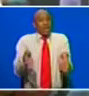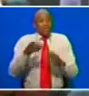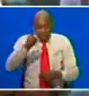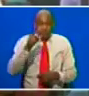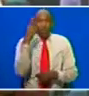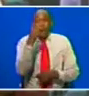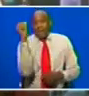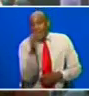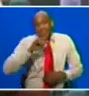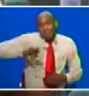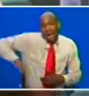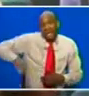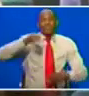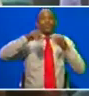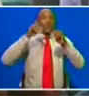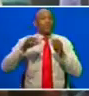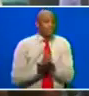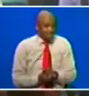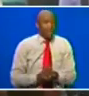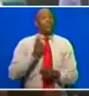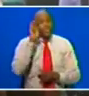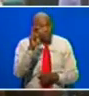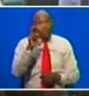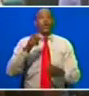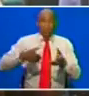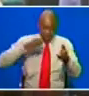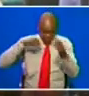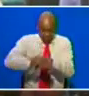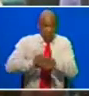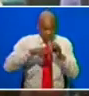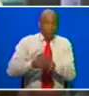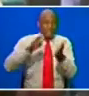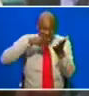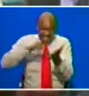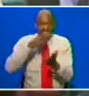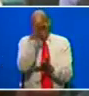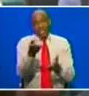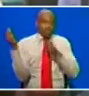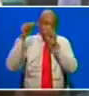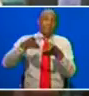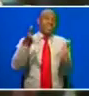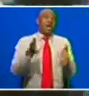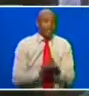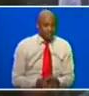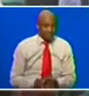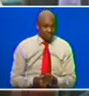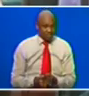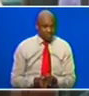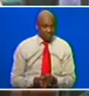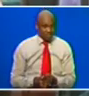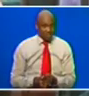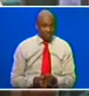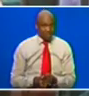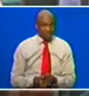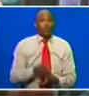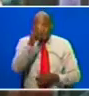mwezi mmoja peke yake tupige kura, tumeona vigunia vya mchele wa plastiki vya Gongoni.